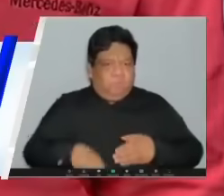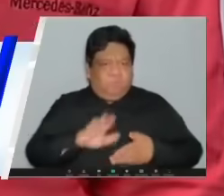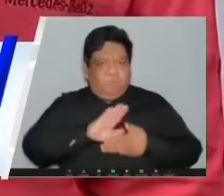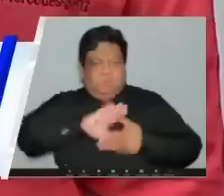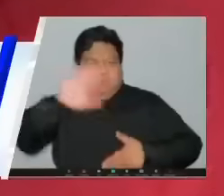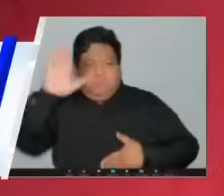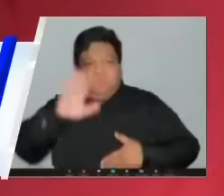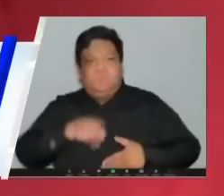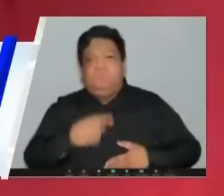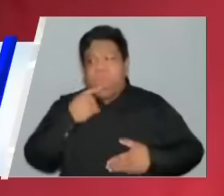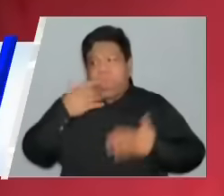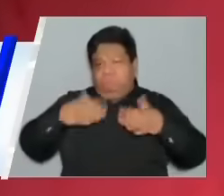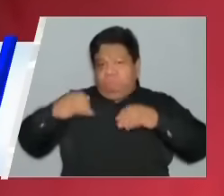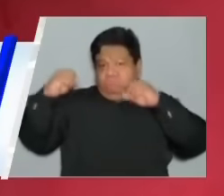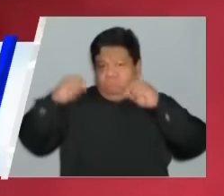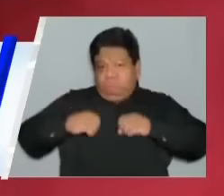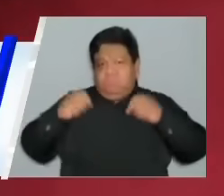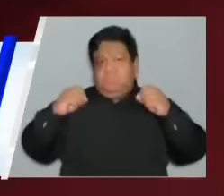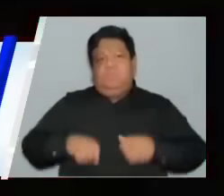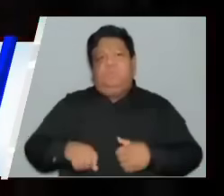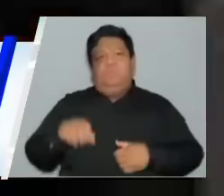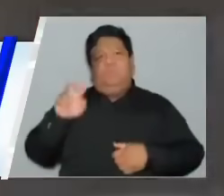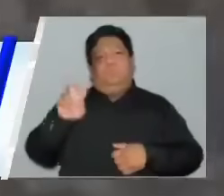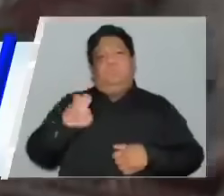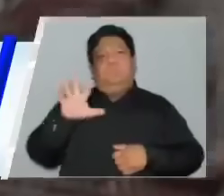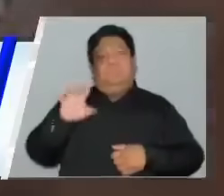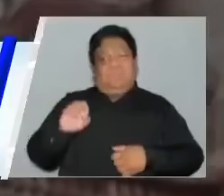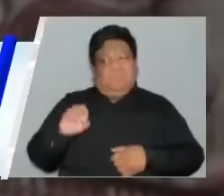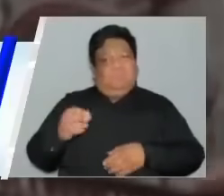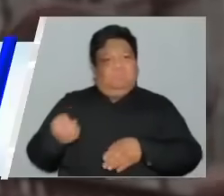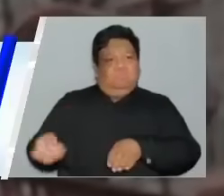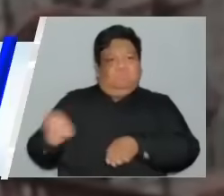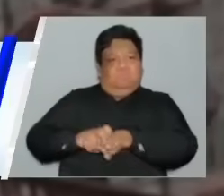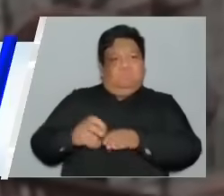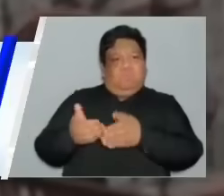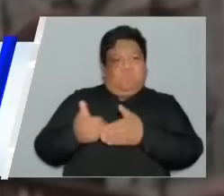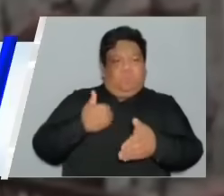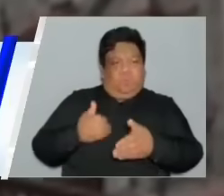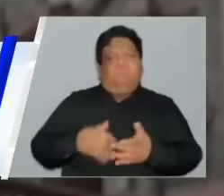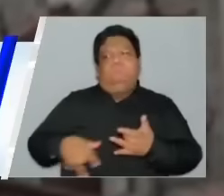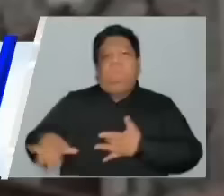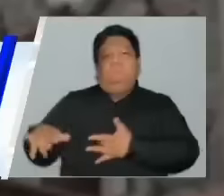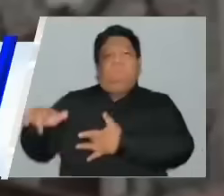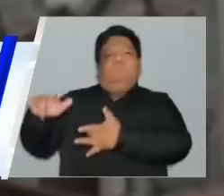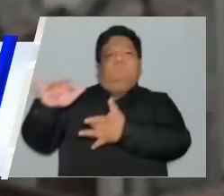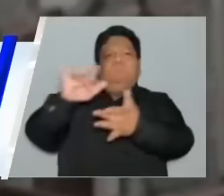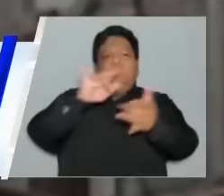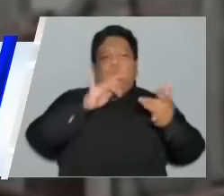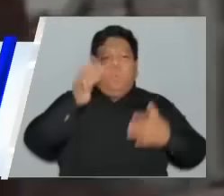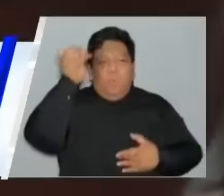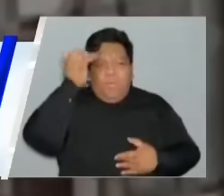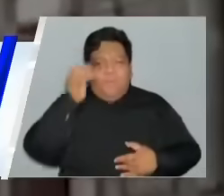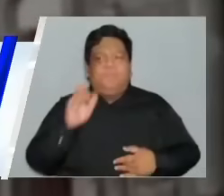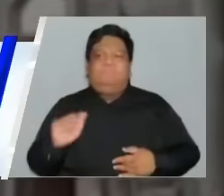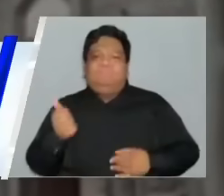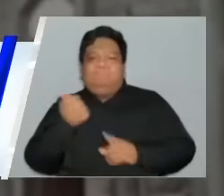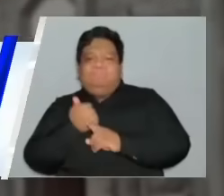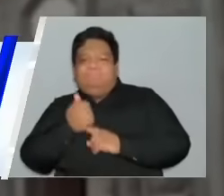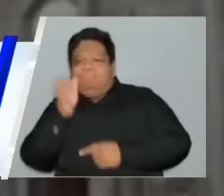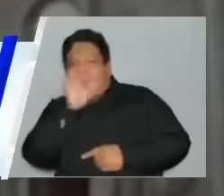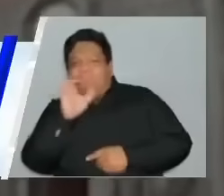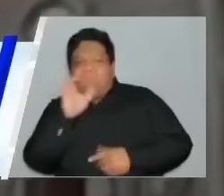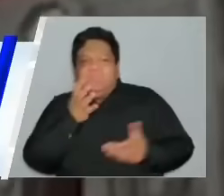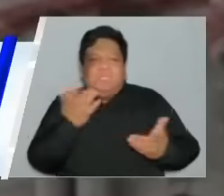sa 250 pesos bago sumakay ang turista. Nag-ikot daw sila sa ilang lugar dahil naghahanap ng makakainan ng turista. Pero bakit nga